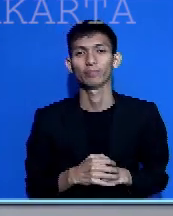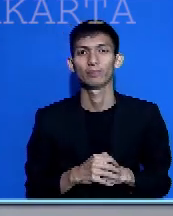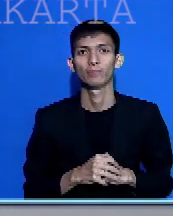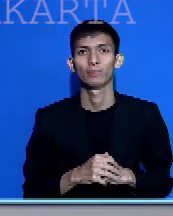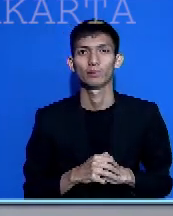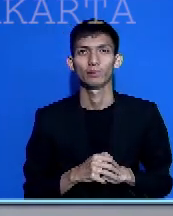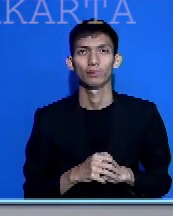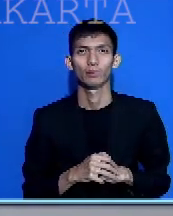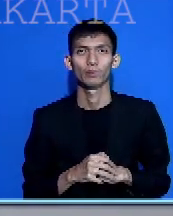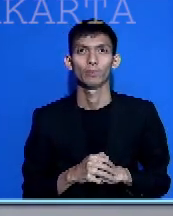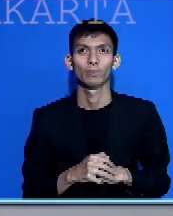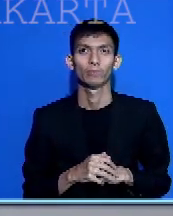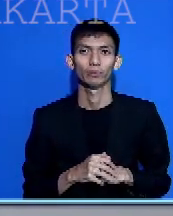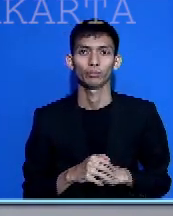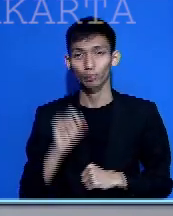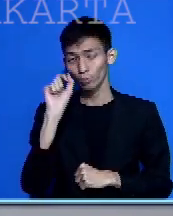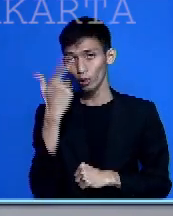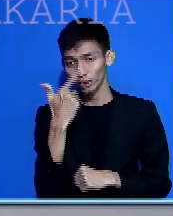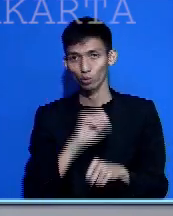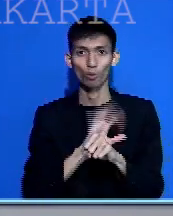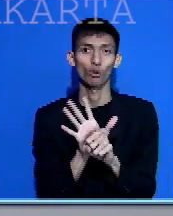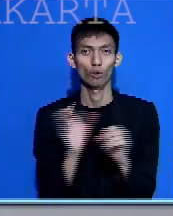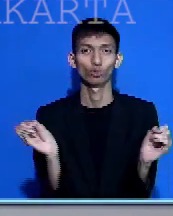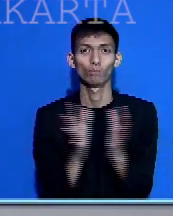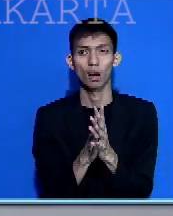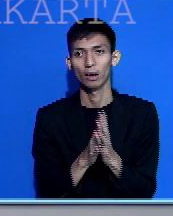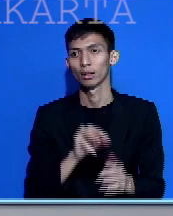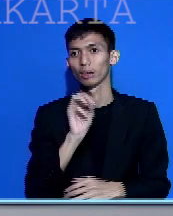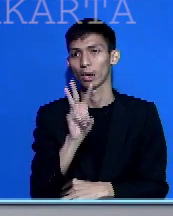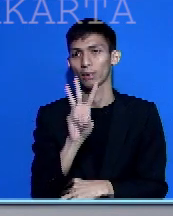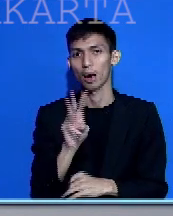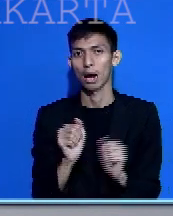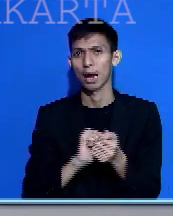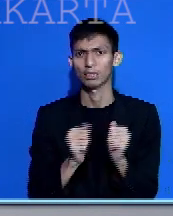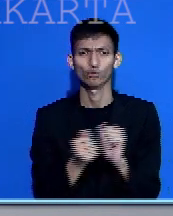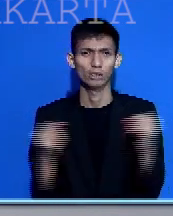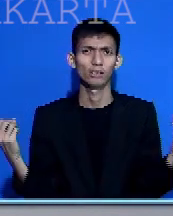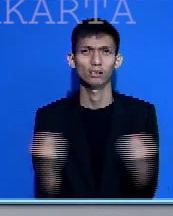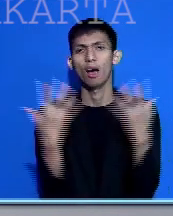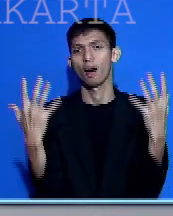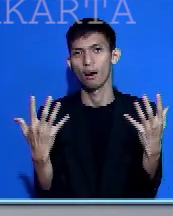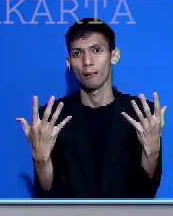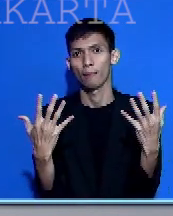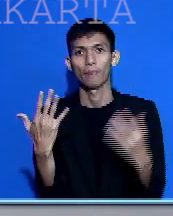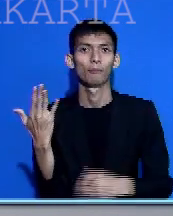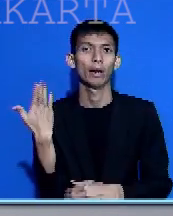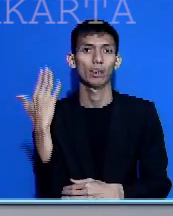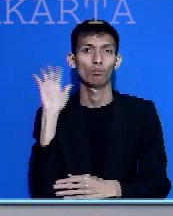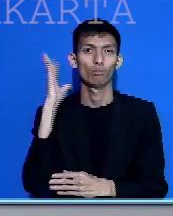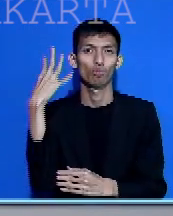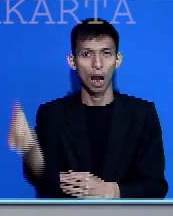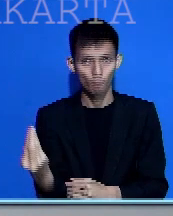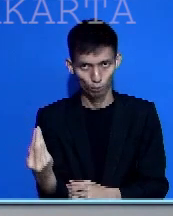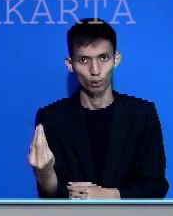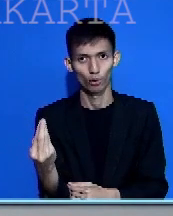kepolisian resor Kulon Progo mencatat ada sebanyak 33 kasus kecelakaan terjadi selama masa arus mudik maupun arus balik